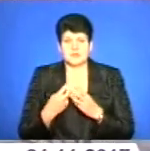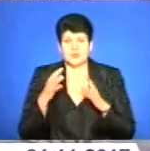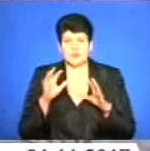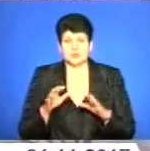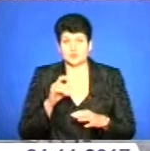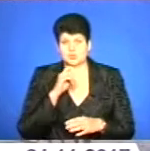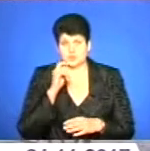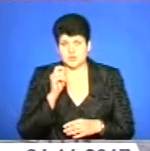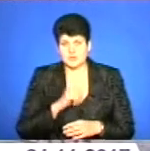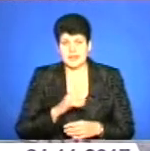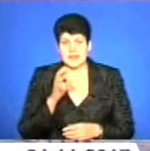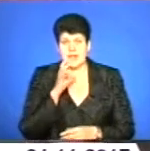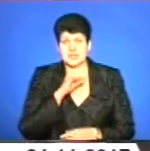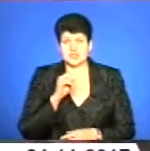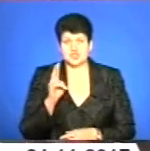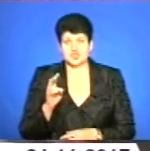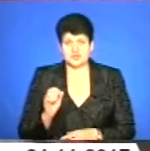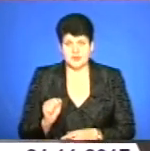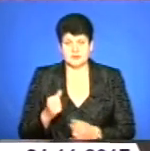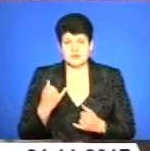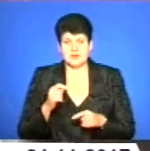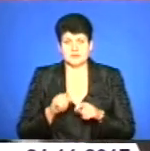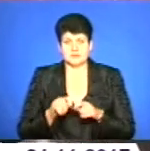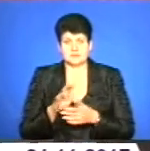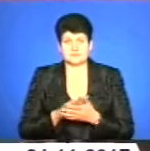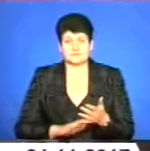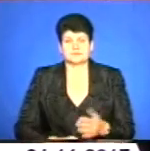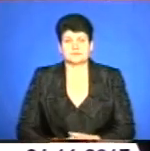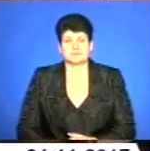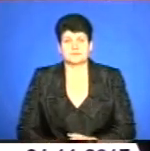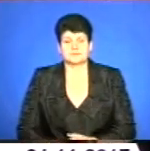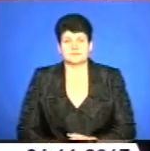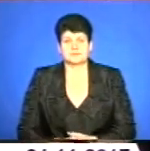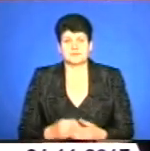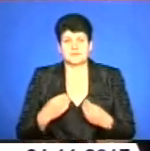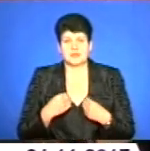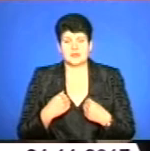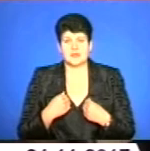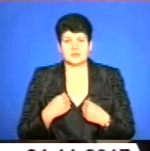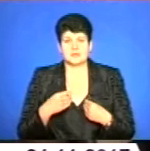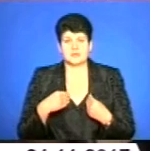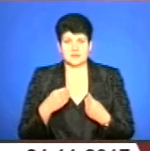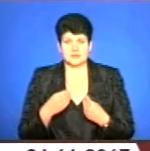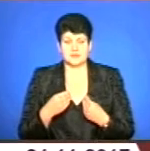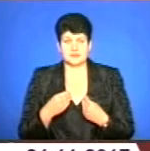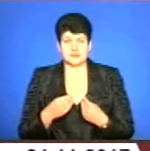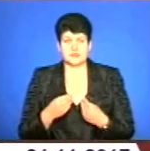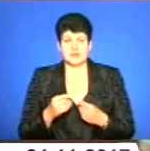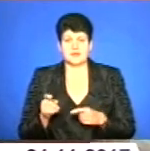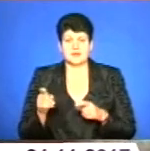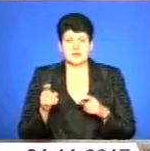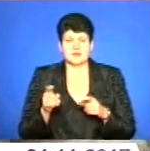кодексу України крадіжка. Наразі слідство триває. Нам дали університет тільки приміщення, а ми